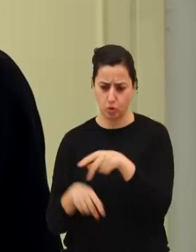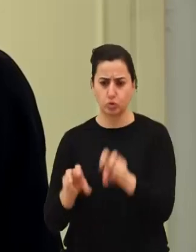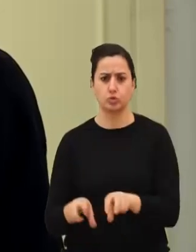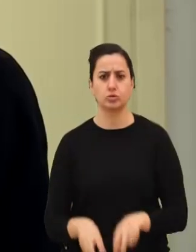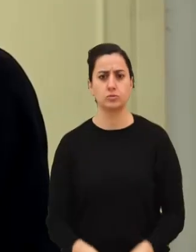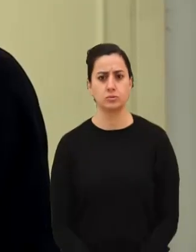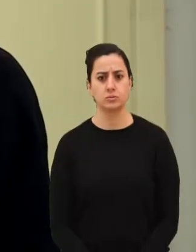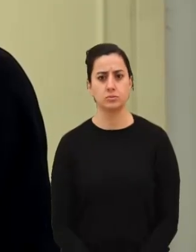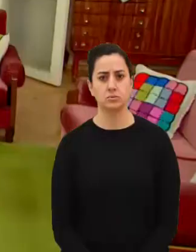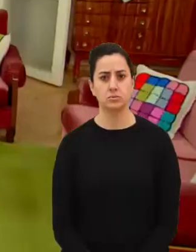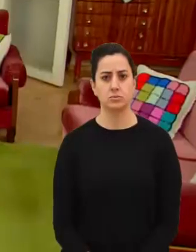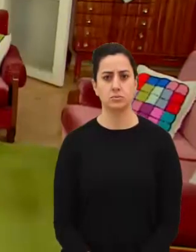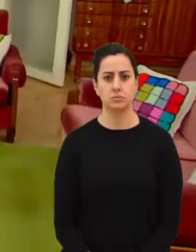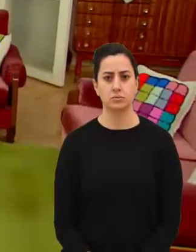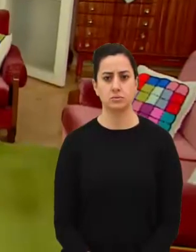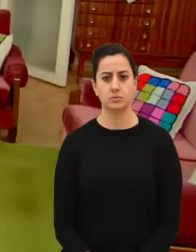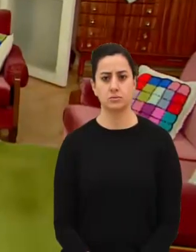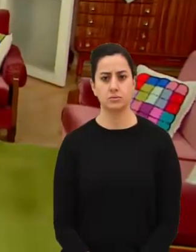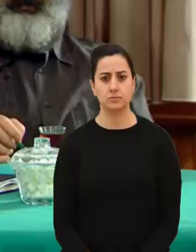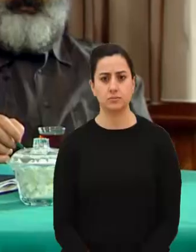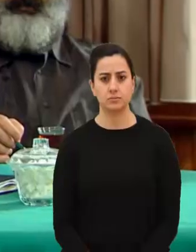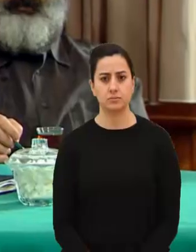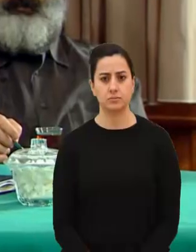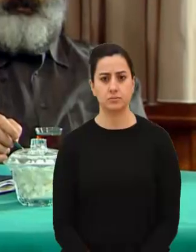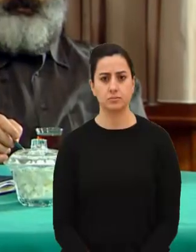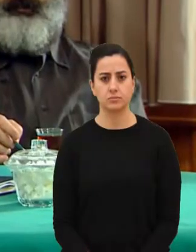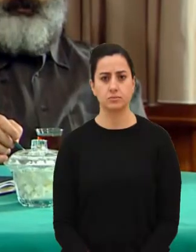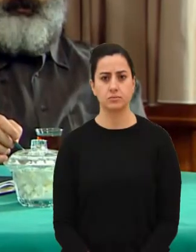Konuşacaksınız. Geç otur. Bardaklarla birlikte Ahmet anahtarlarını da götürdü yanında.